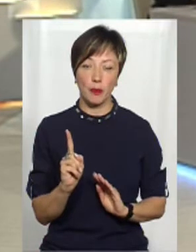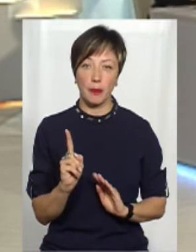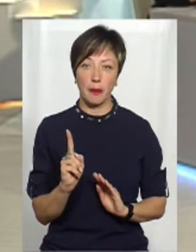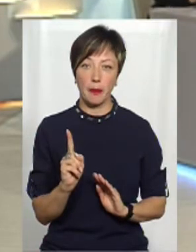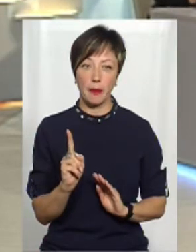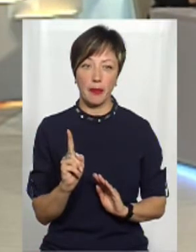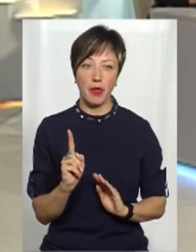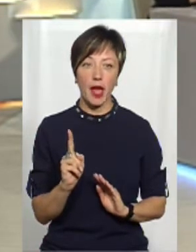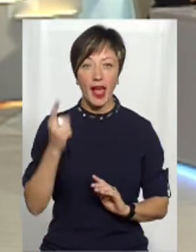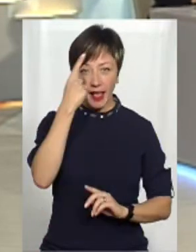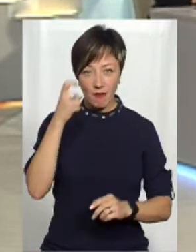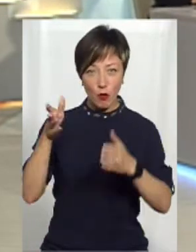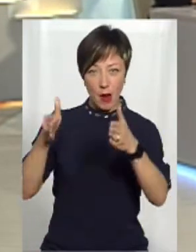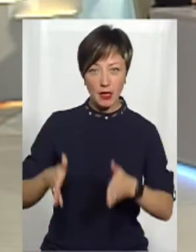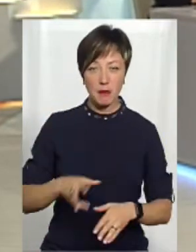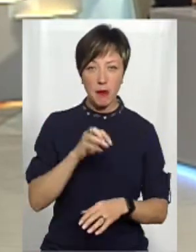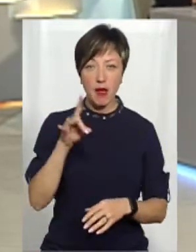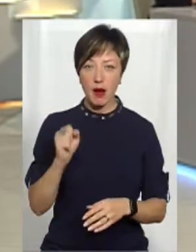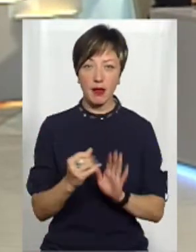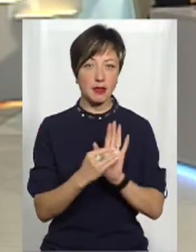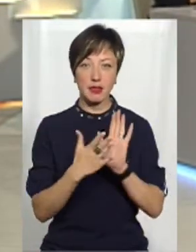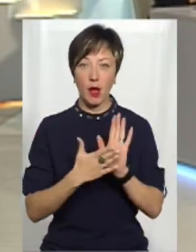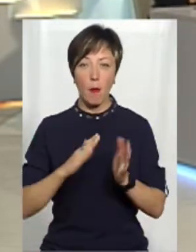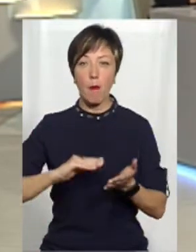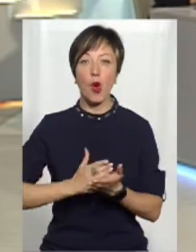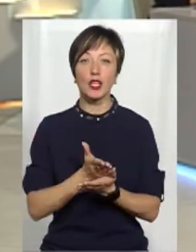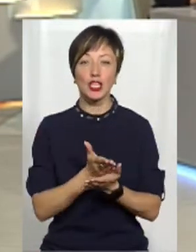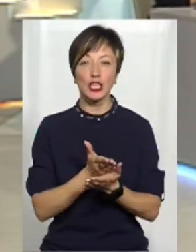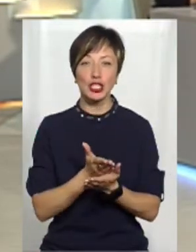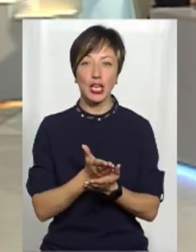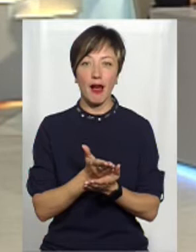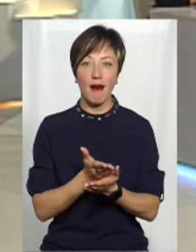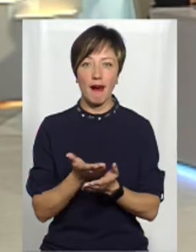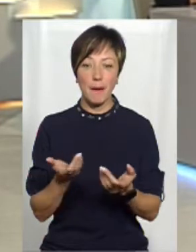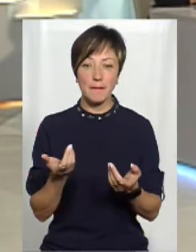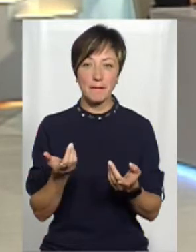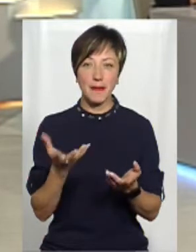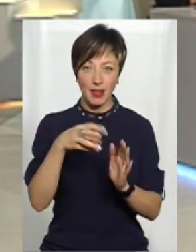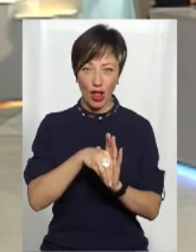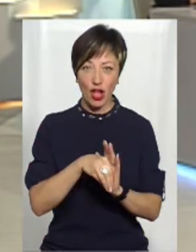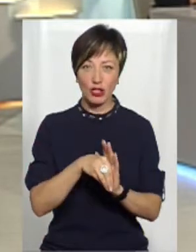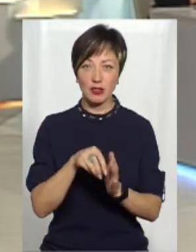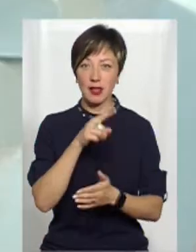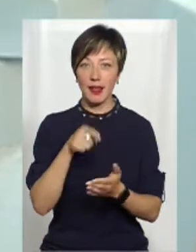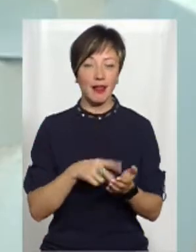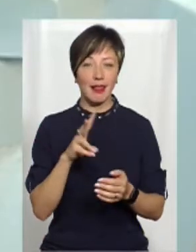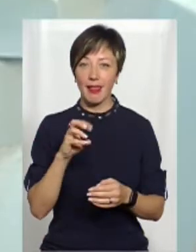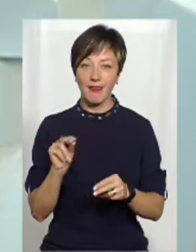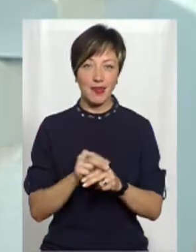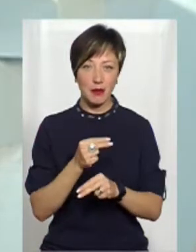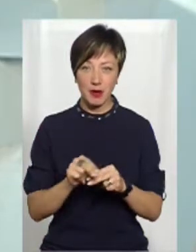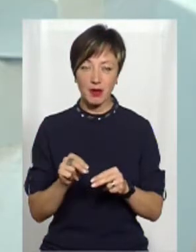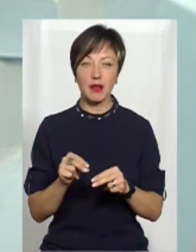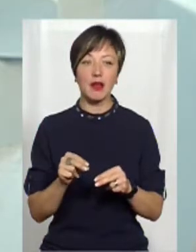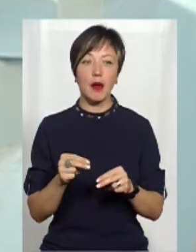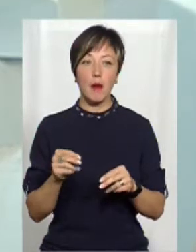в інформації про мера не зазначена його політична приналежність. Так. Виправлено? Не виправлено.